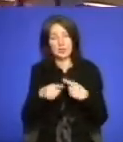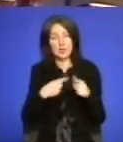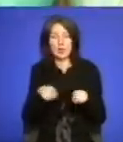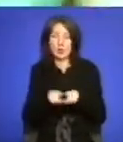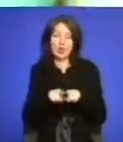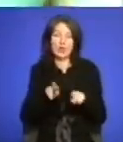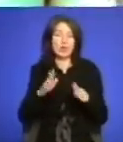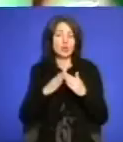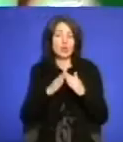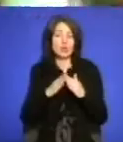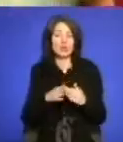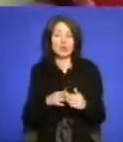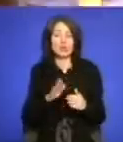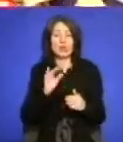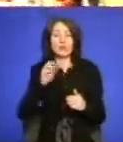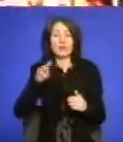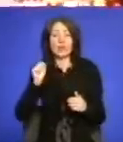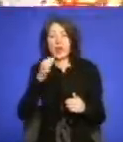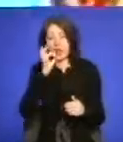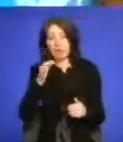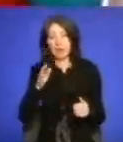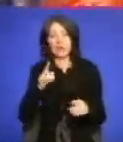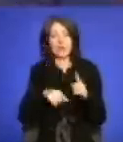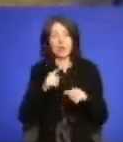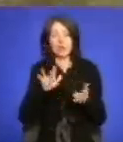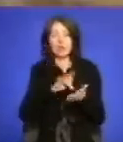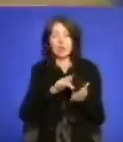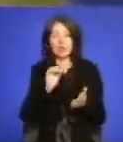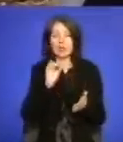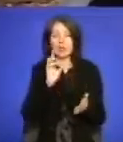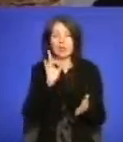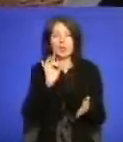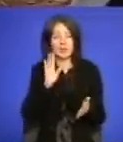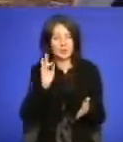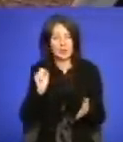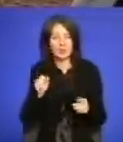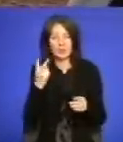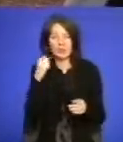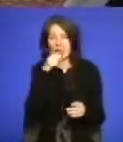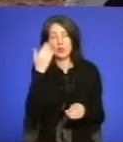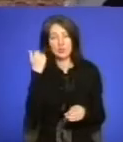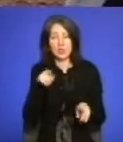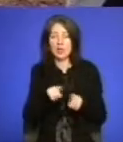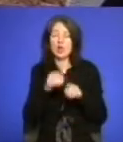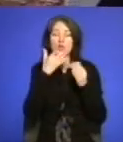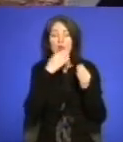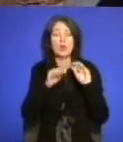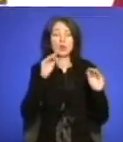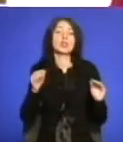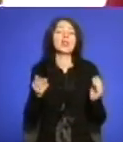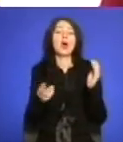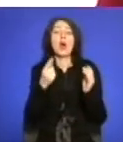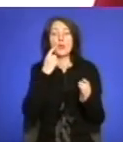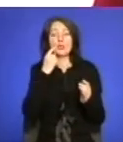дому ві така ж її рідному містечку на Рівненщині і тому також прикрашала невеличке писанкове дерево але